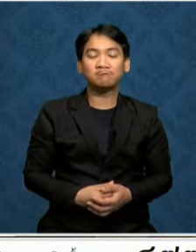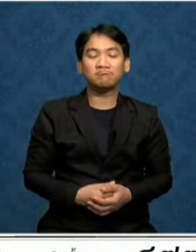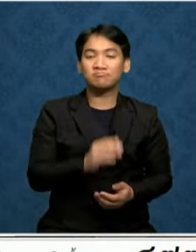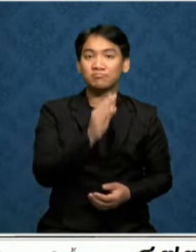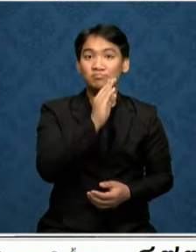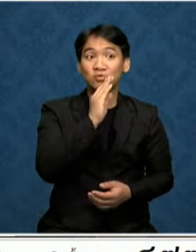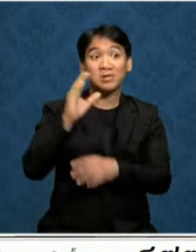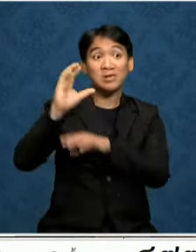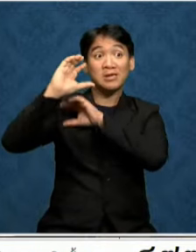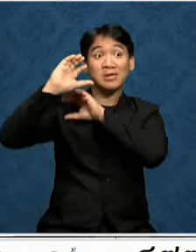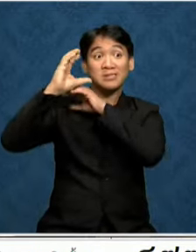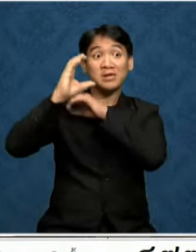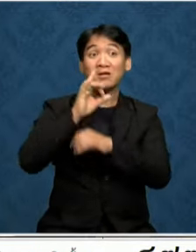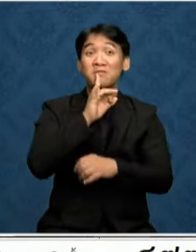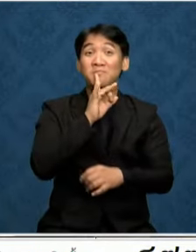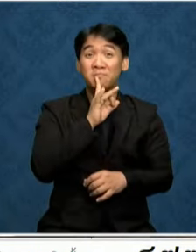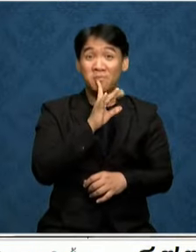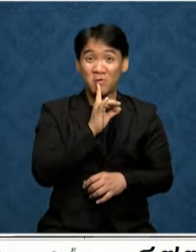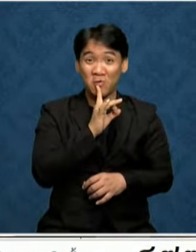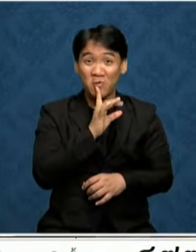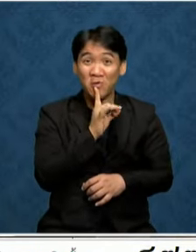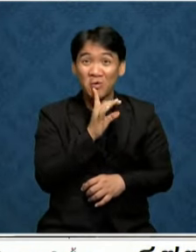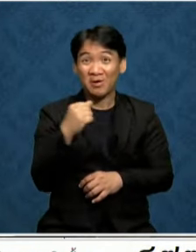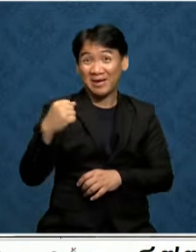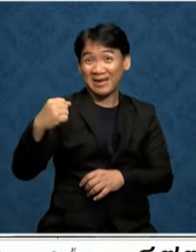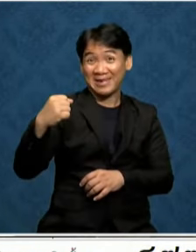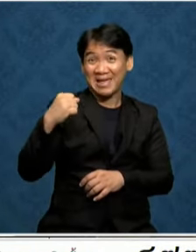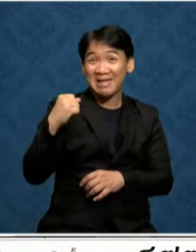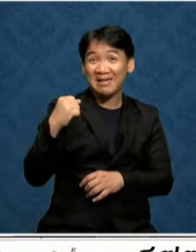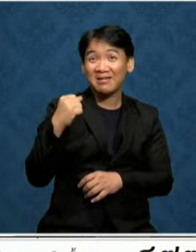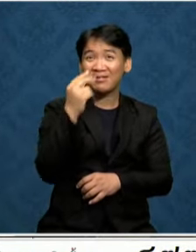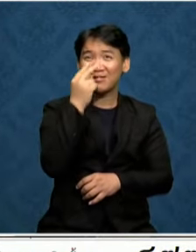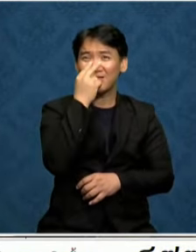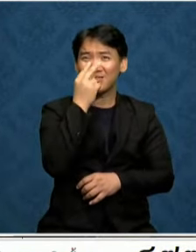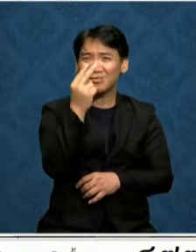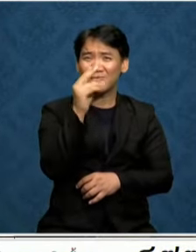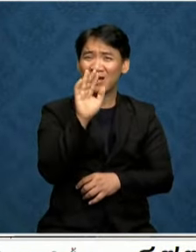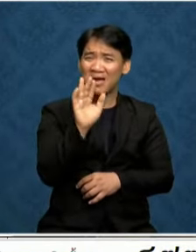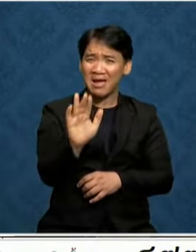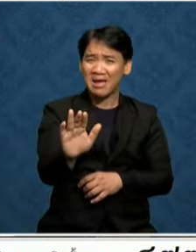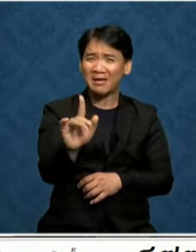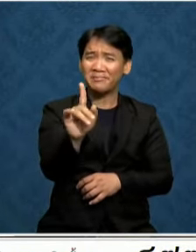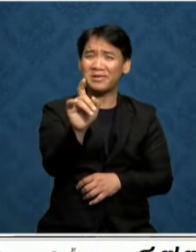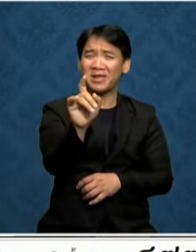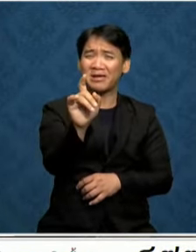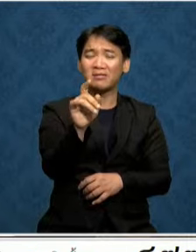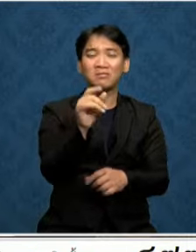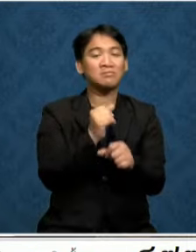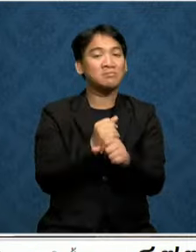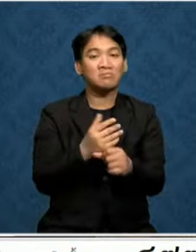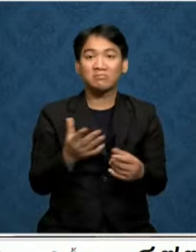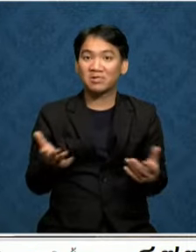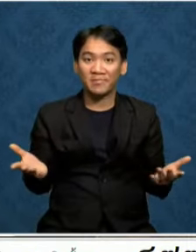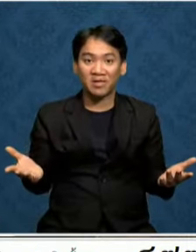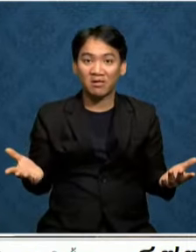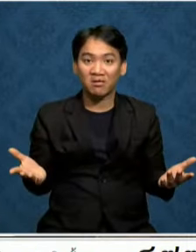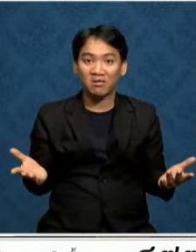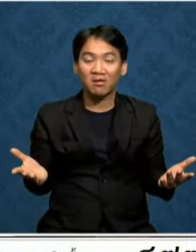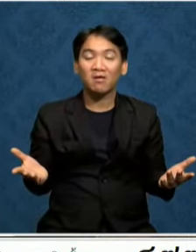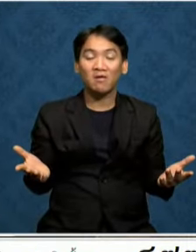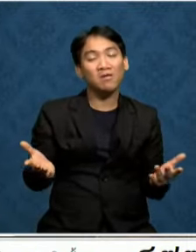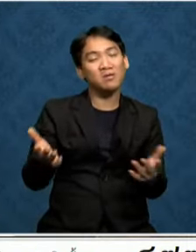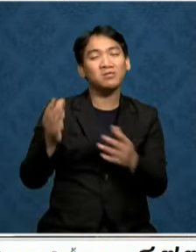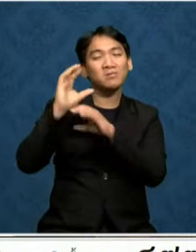ครับตอนนี้เราไม่มีการควบคุมอย่างนั้นเลยดังนั้นเนี่ยถ้าเราห้ามไม่ได้เราก็ควรจะมีเนื้อหาที่มันโอเ